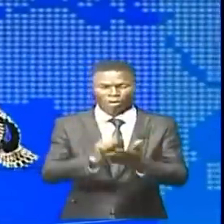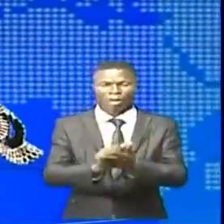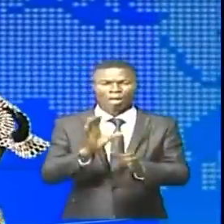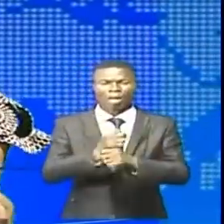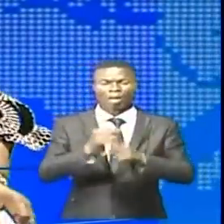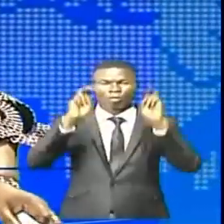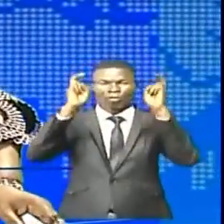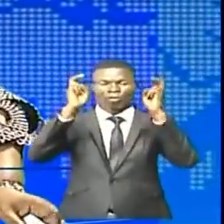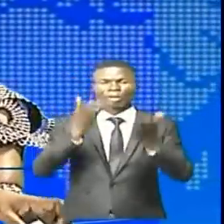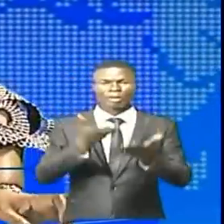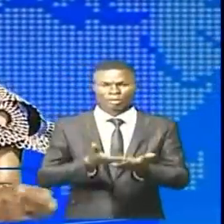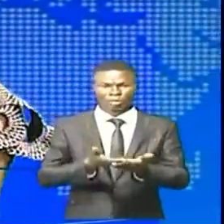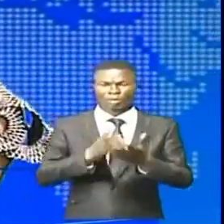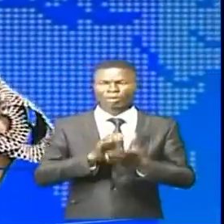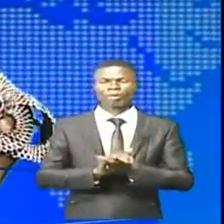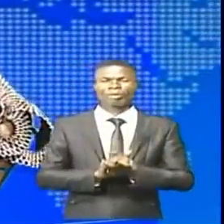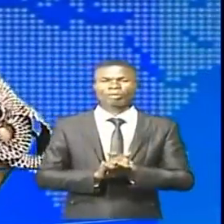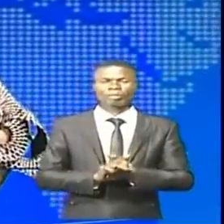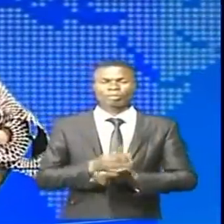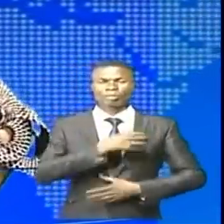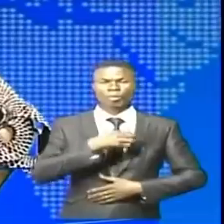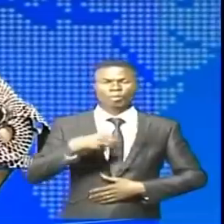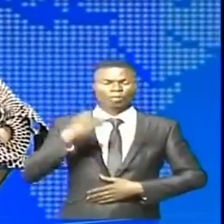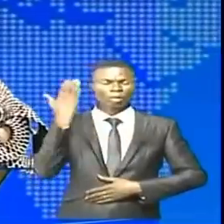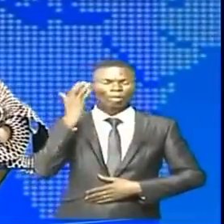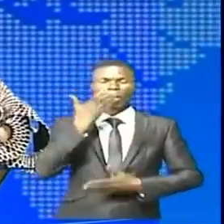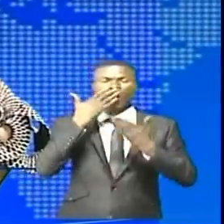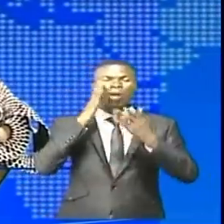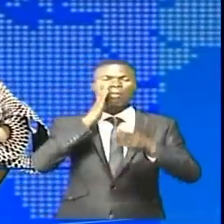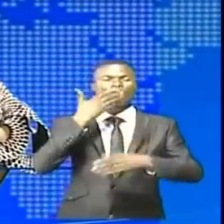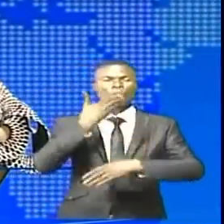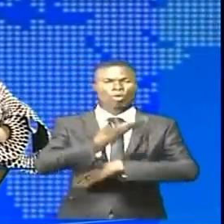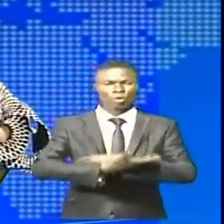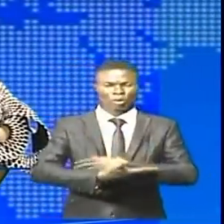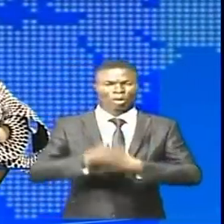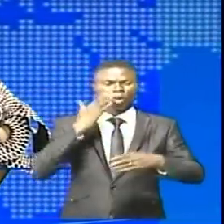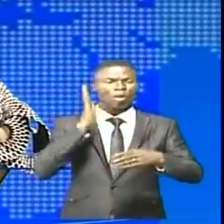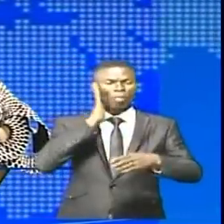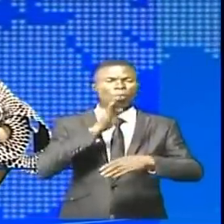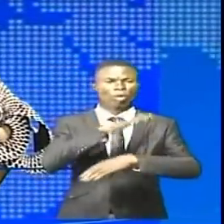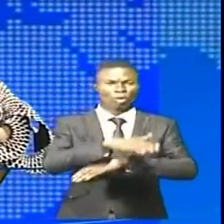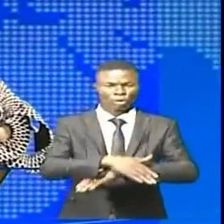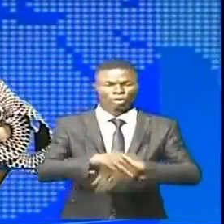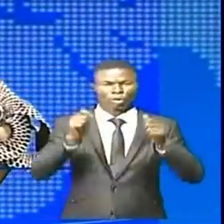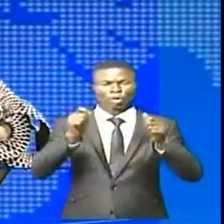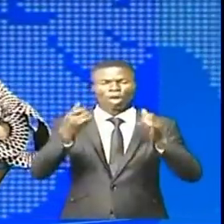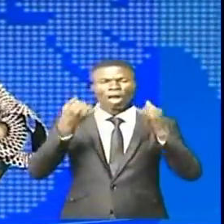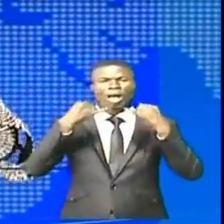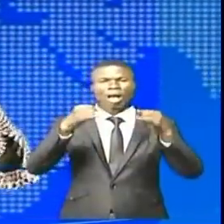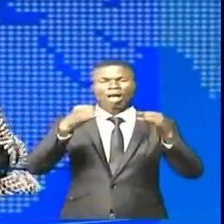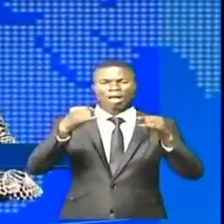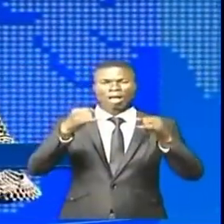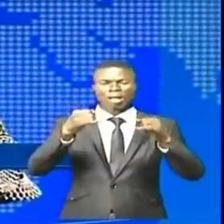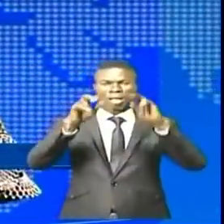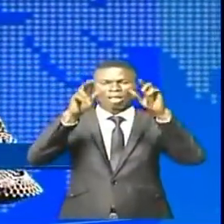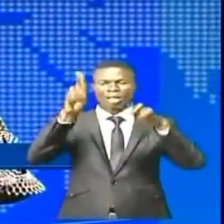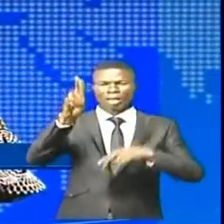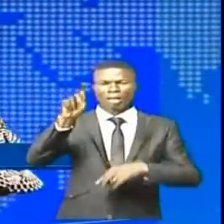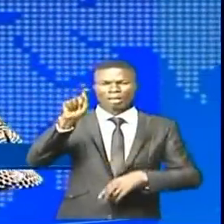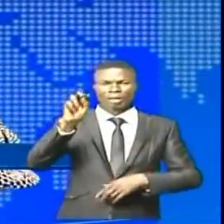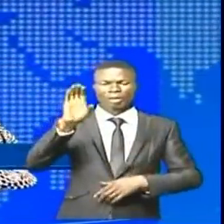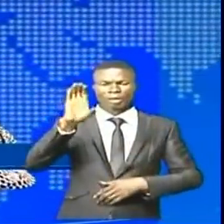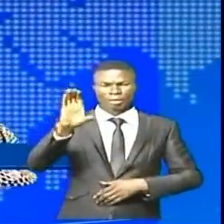titres mesdames et messieurs bonsoir est très heureuse de vous retrouver à travers ces deux grandes éditions d'information sur la chaîne nationale